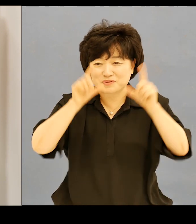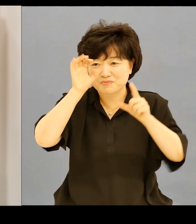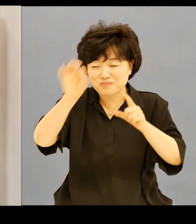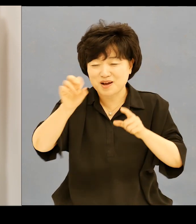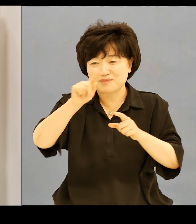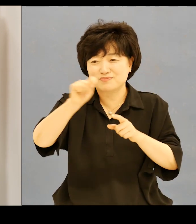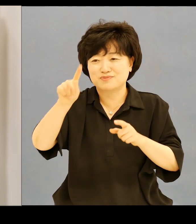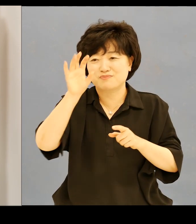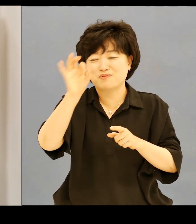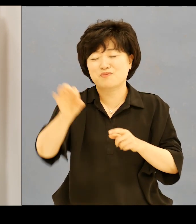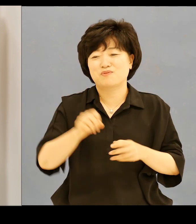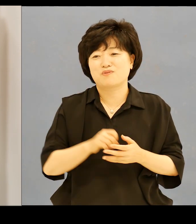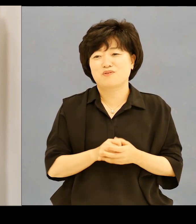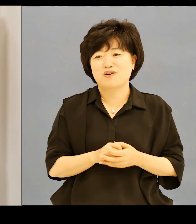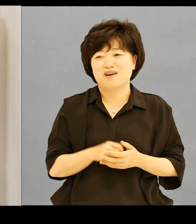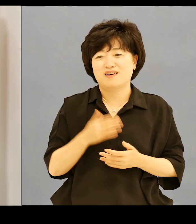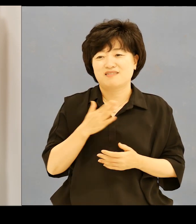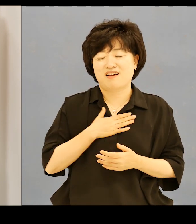제가 진짜 부모님한테